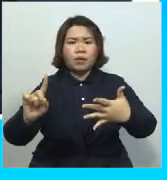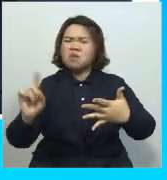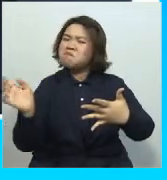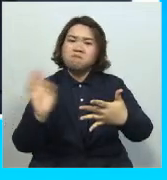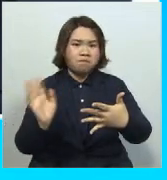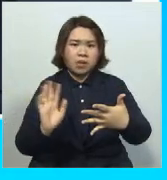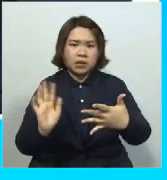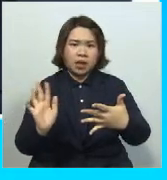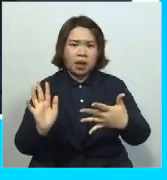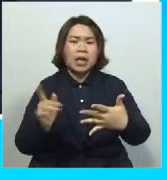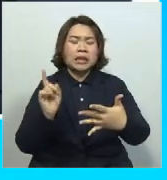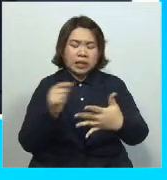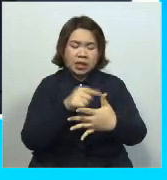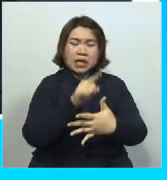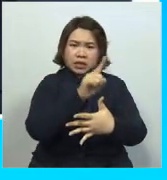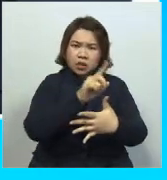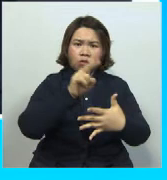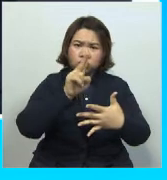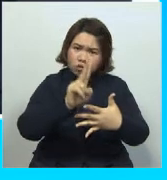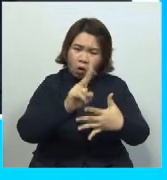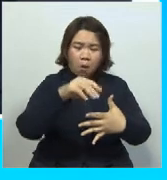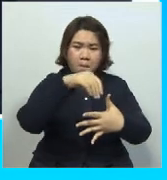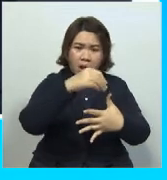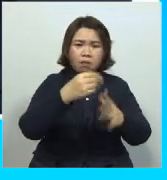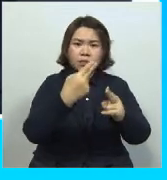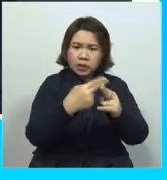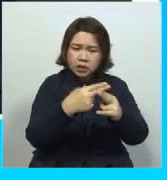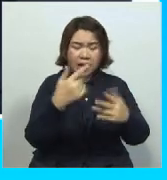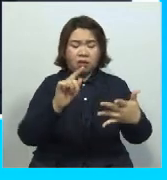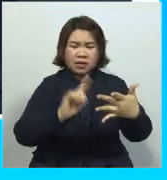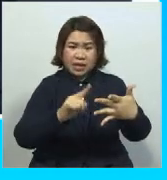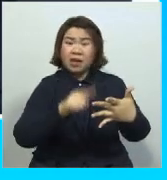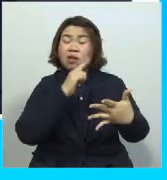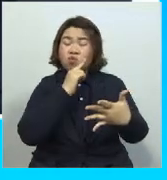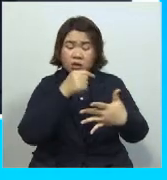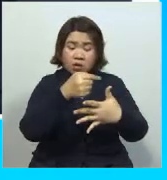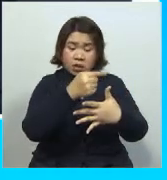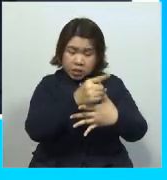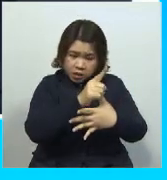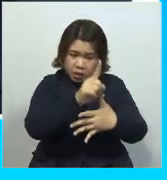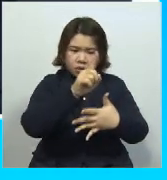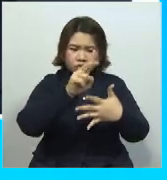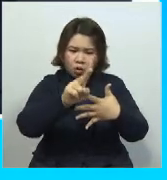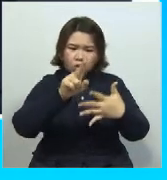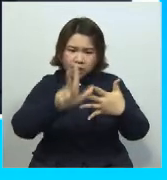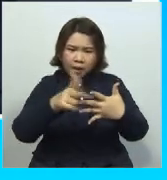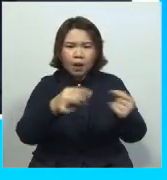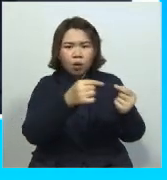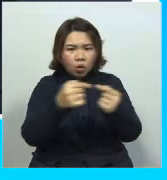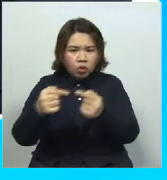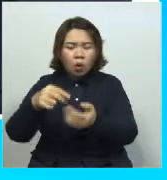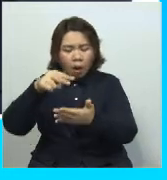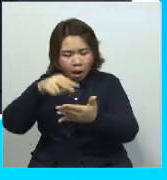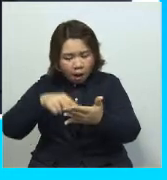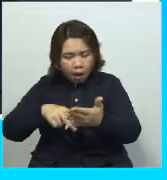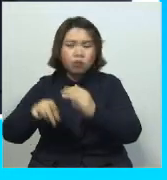ไปกระจายกันว่าเนี่ยเบิกไม่ได้แล้วนะต่อไปนี้จริงๆแล้วถ้าเราอ่านต่อเนื่องจากข้อ1ข้อ2และข้อ3เนี่ยมาถึงสุ